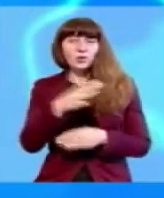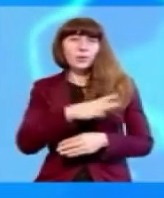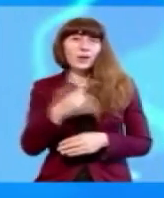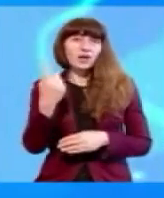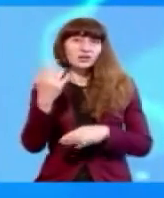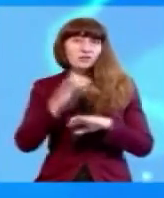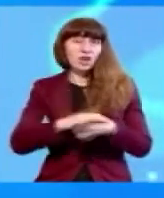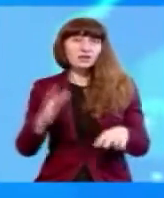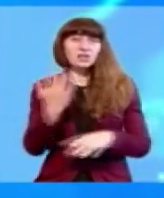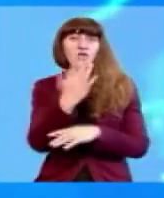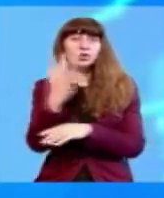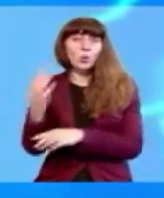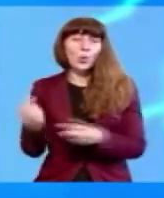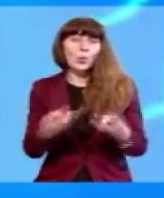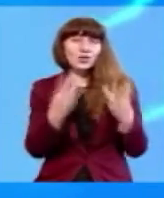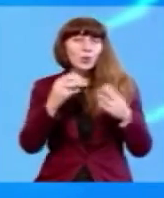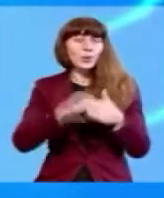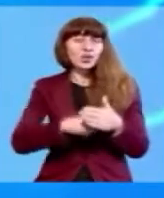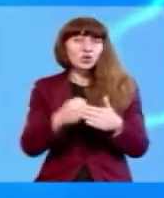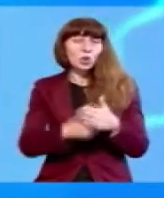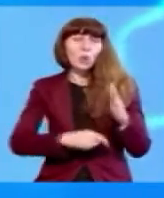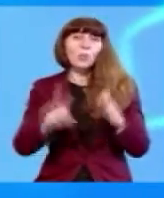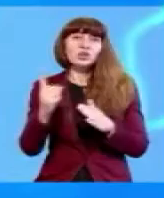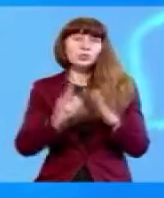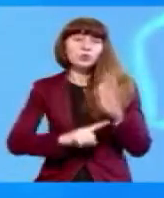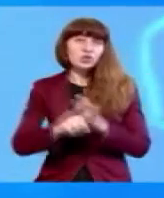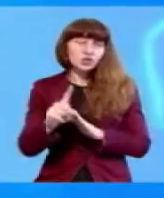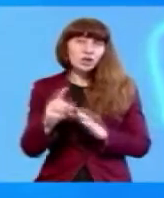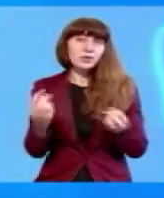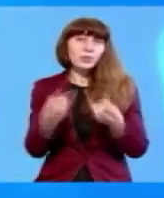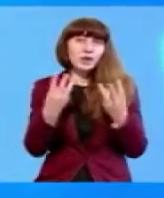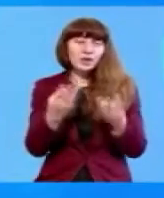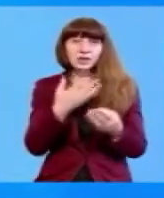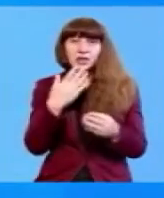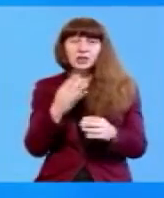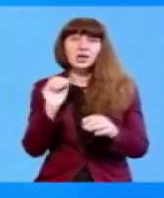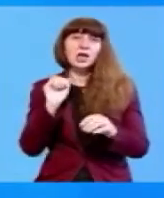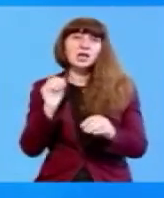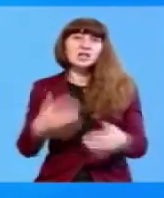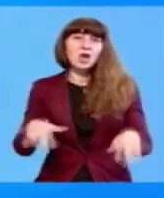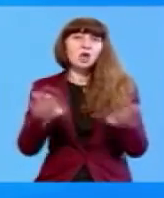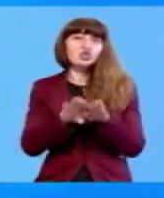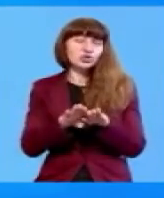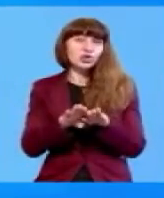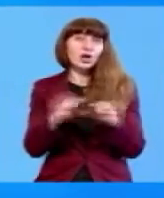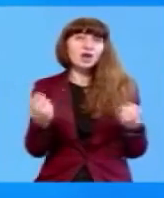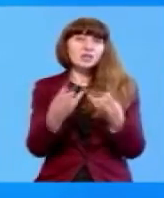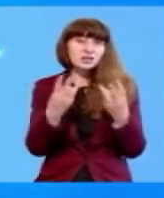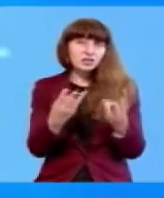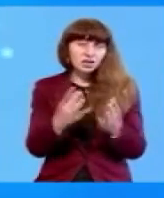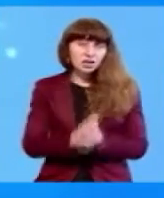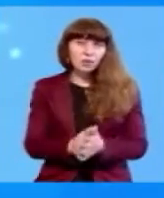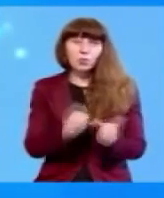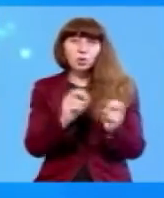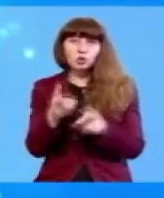произошел один случай лесного пожара. Причин, почему происходит возгорание, несколько. Непотушенные костры, брошенные окурки, спички,